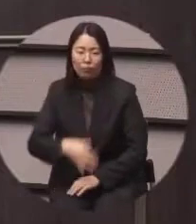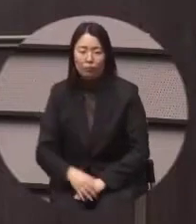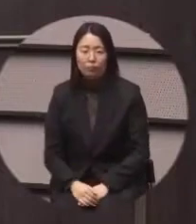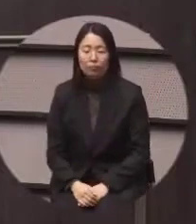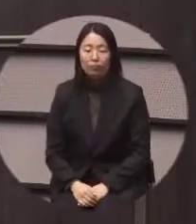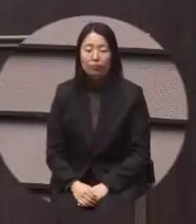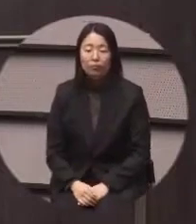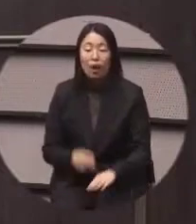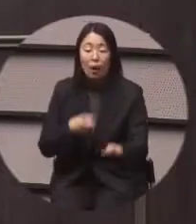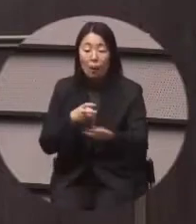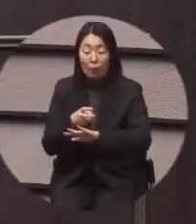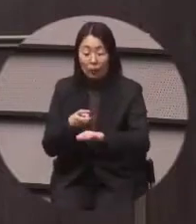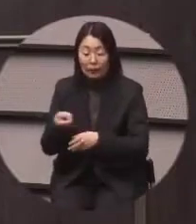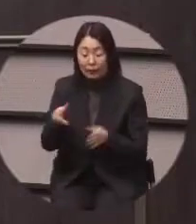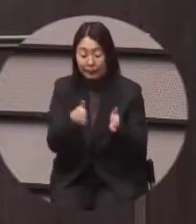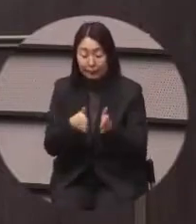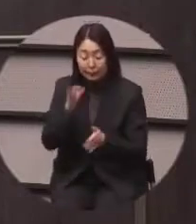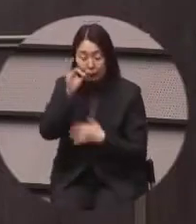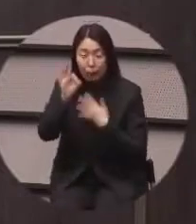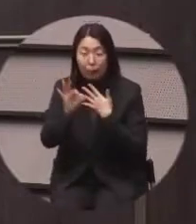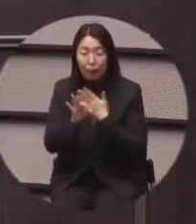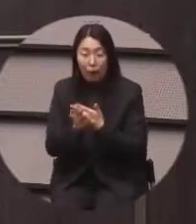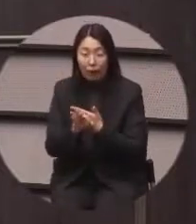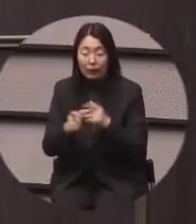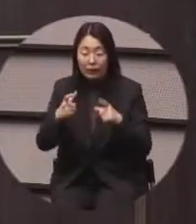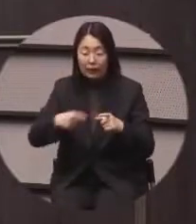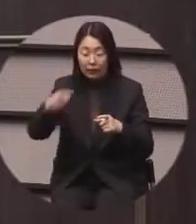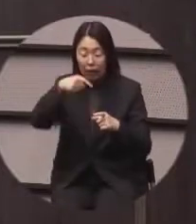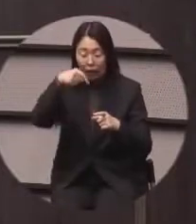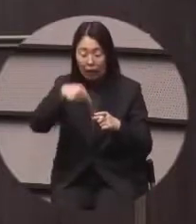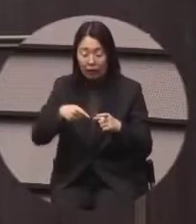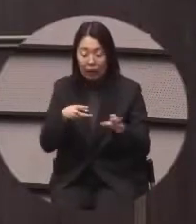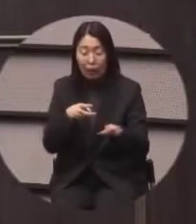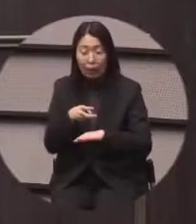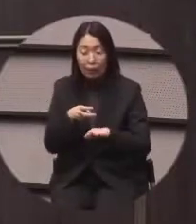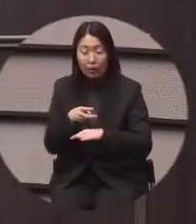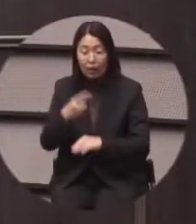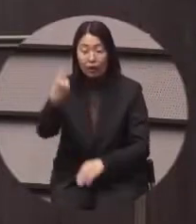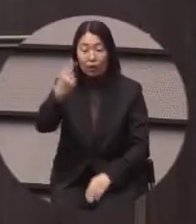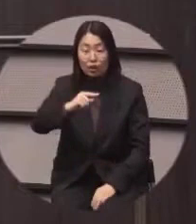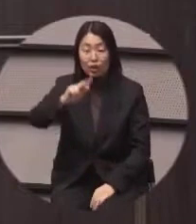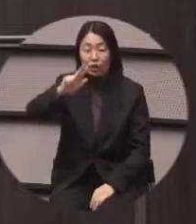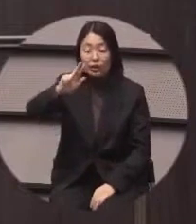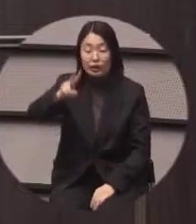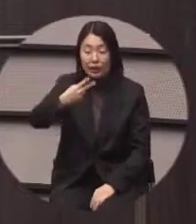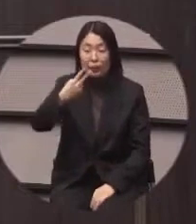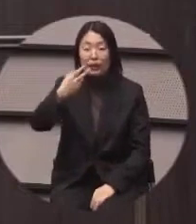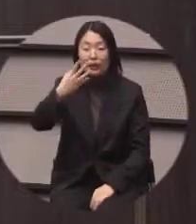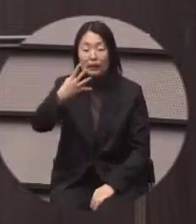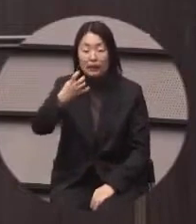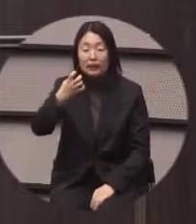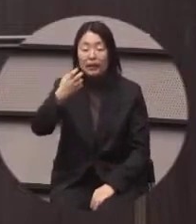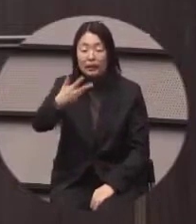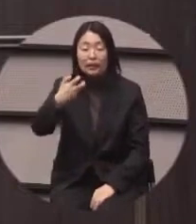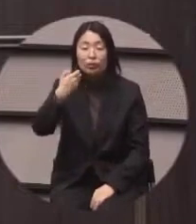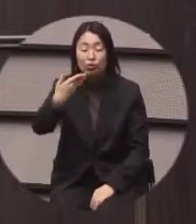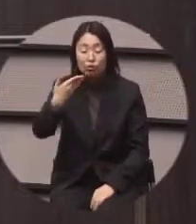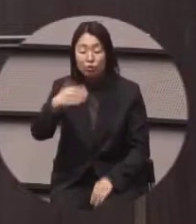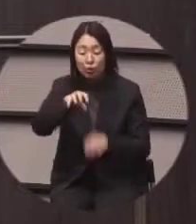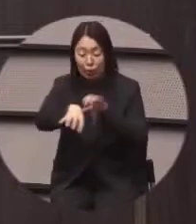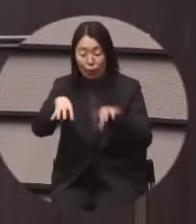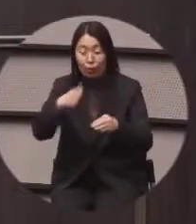광주시 버스 노선 현황을 보면 관내 전체 버스 정류장 총 1,279개소 중